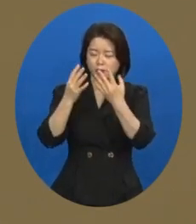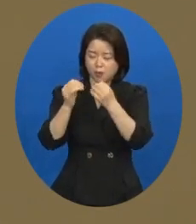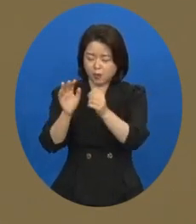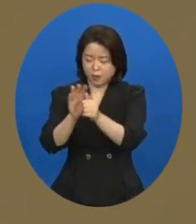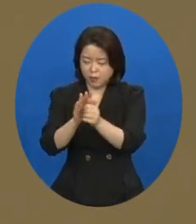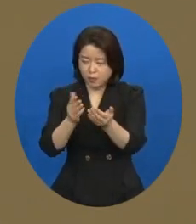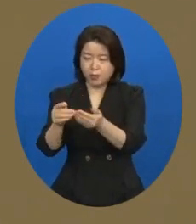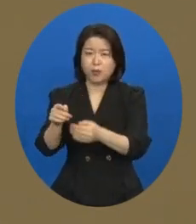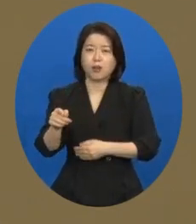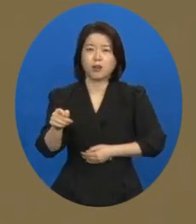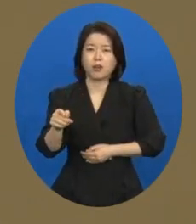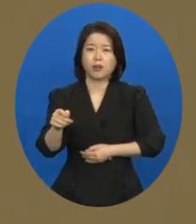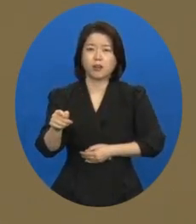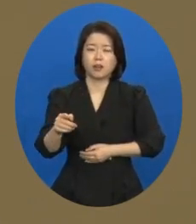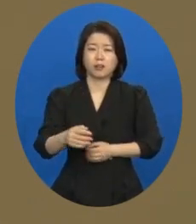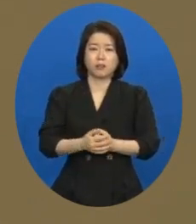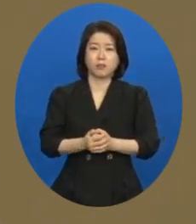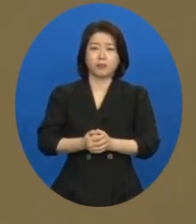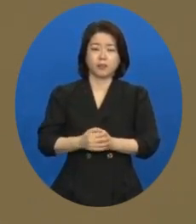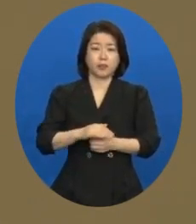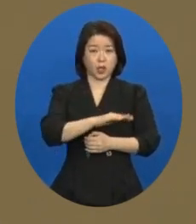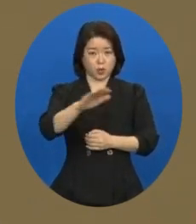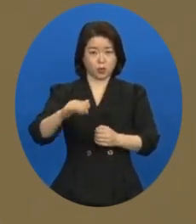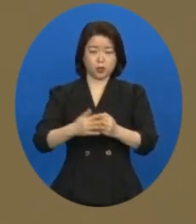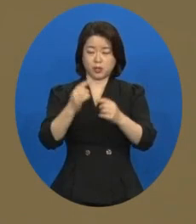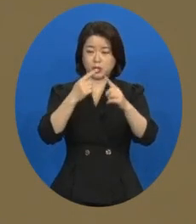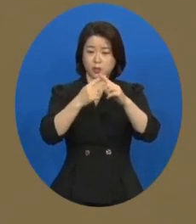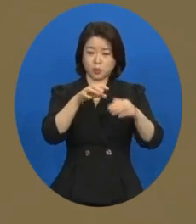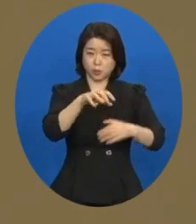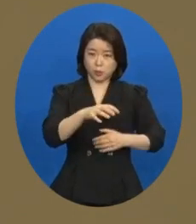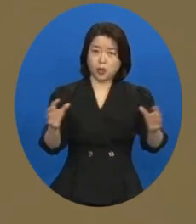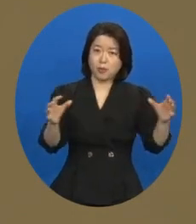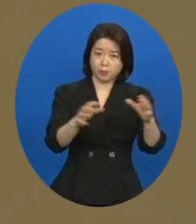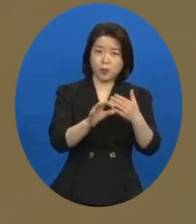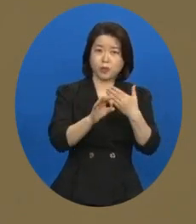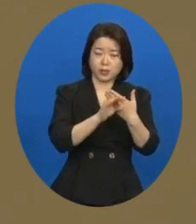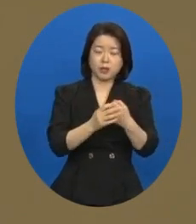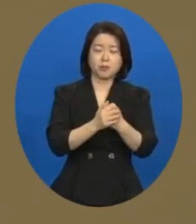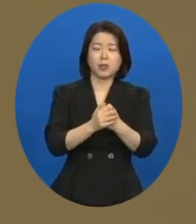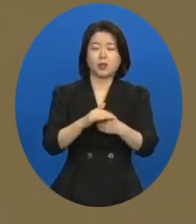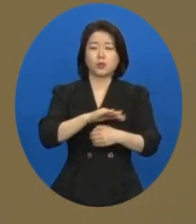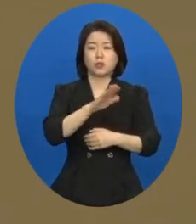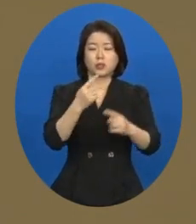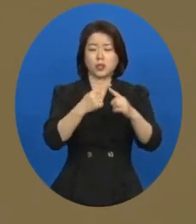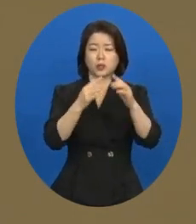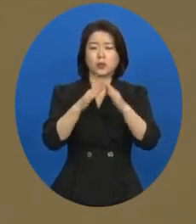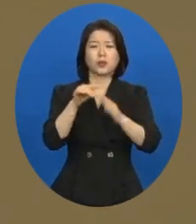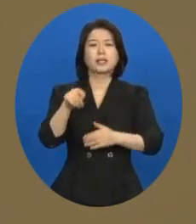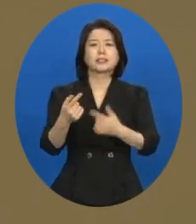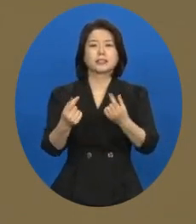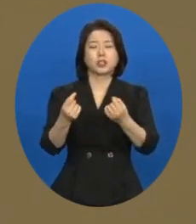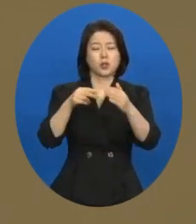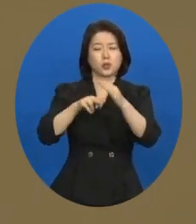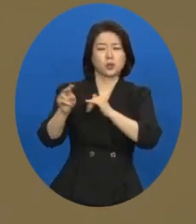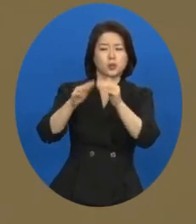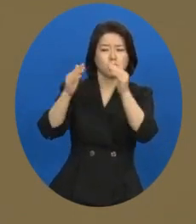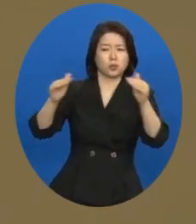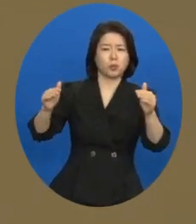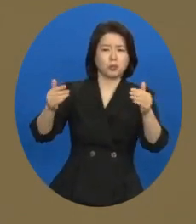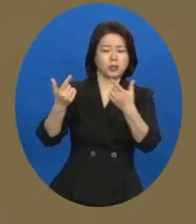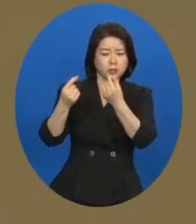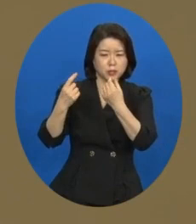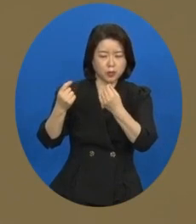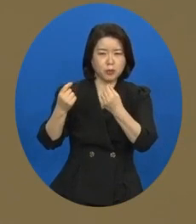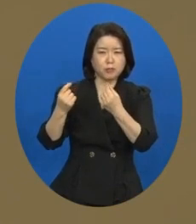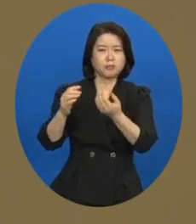위하시는지. 여러분 우리가 교회로 모였다면 우리는 교회가 반드시 그런 도피성이 되어야